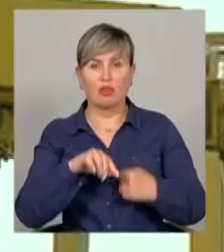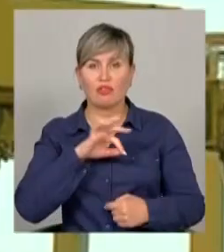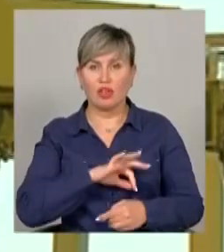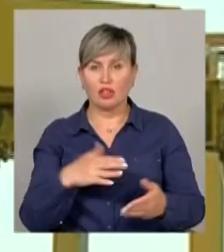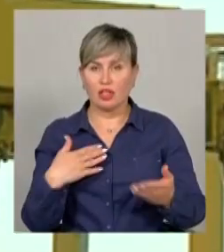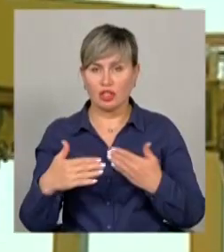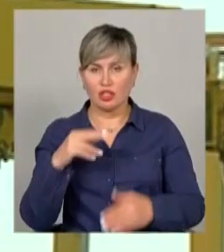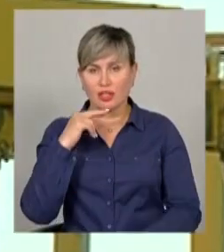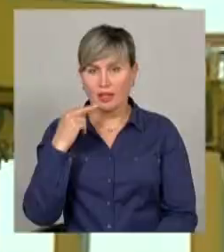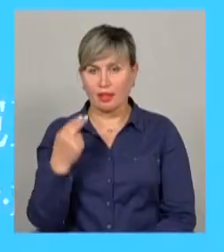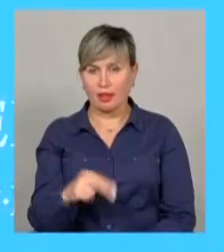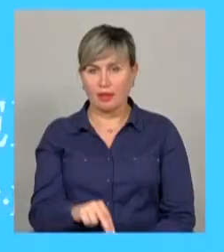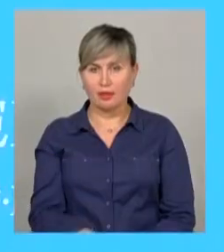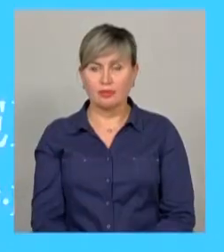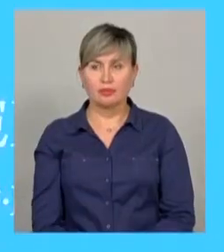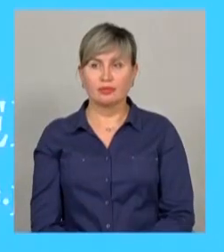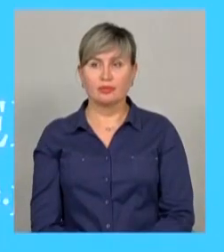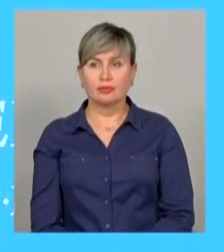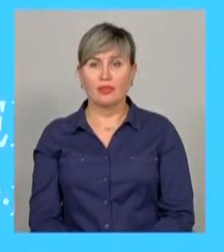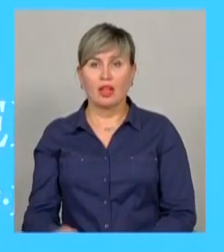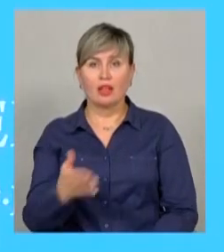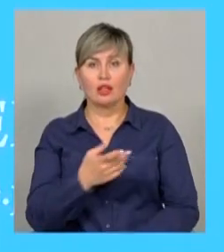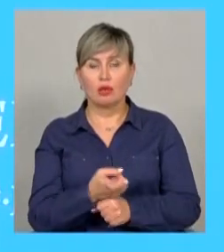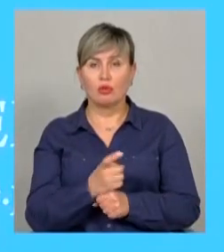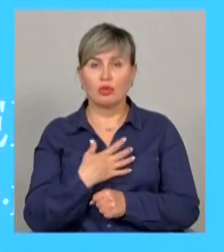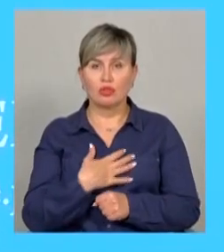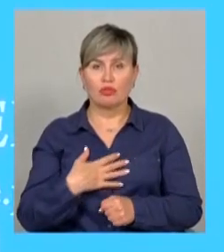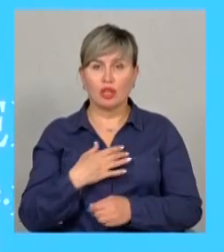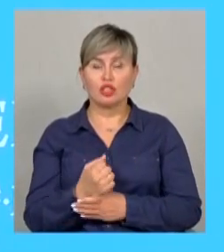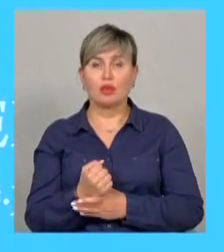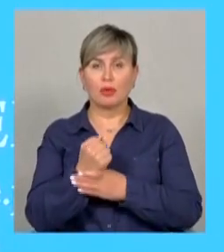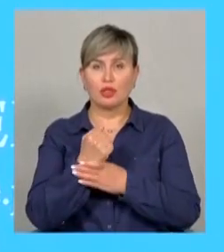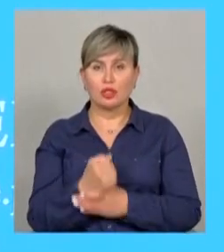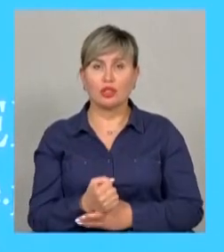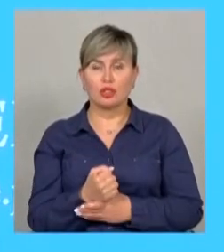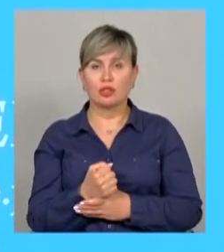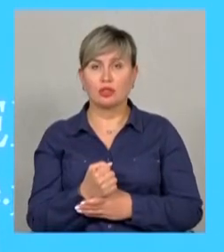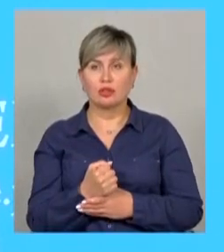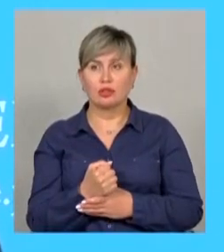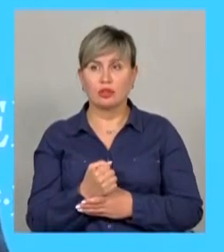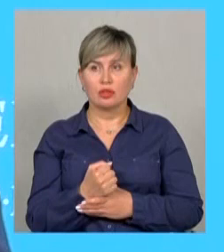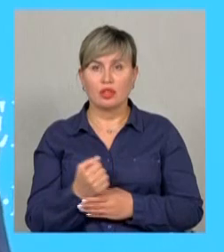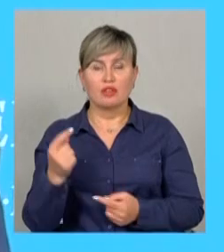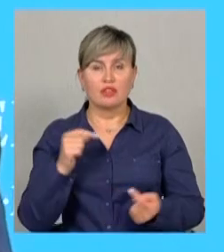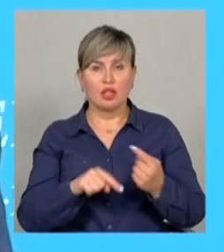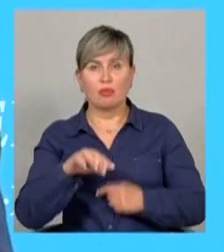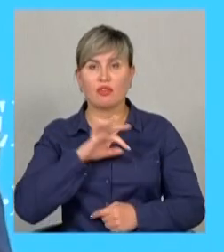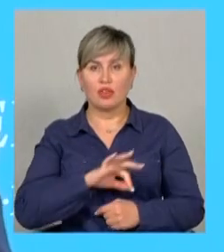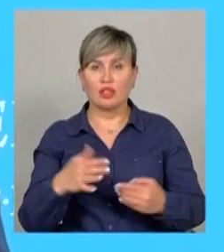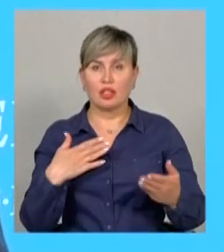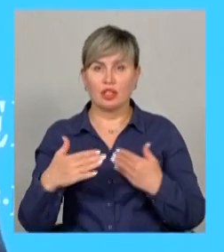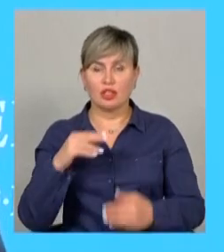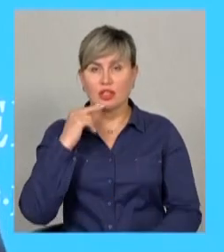с Китаем. Нам очень важно поддерживать конструктивные взаимовыгодные отношения с